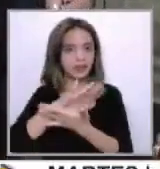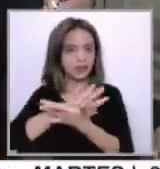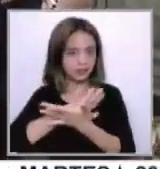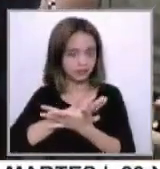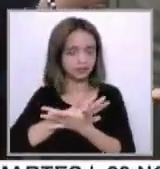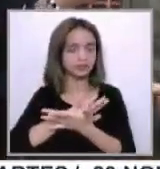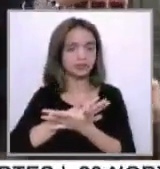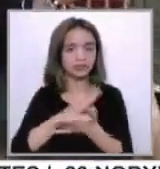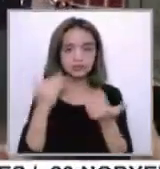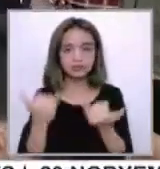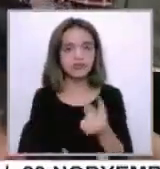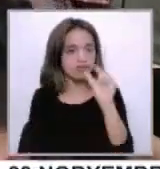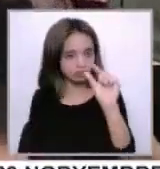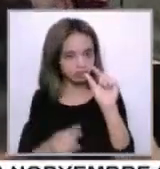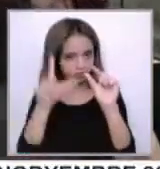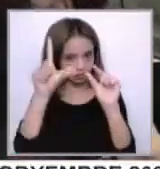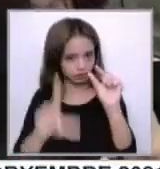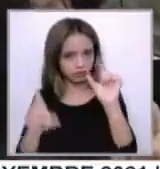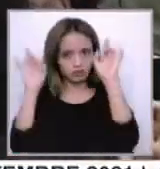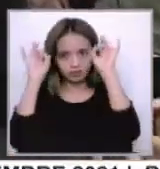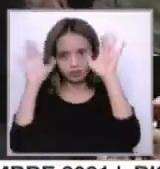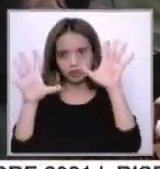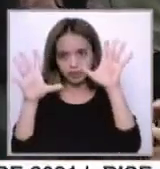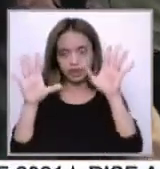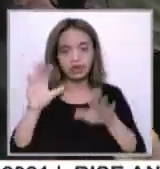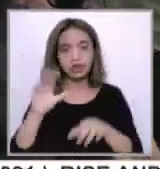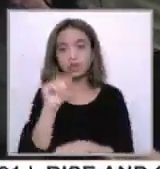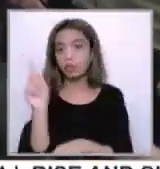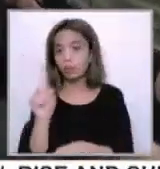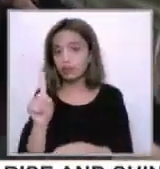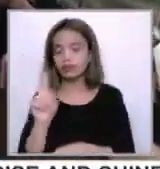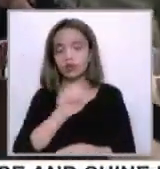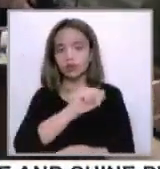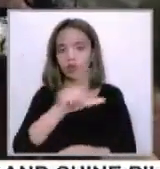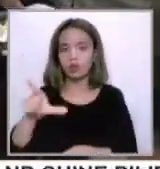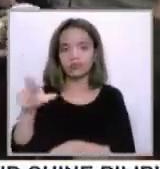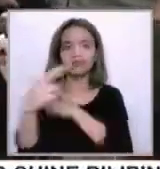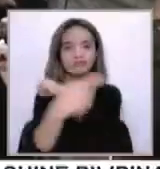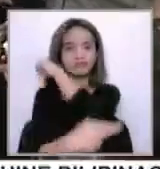nasa minimal to low risk na lang ang lahat ng rehiyon sa bansa. Mark Fetalco, para sa Bayan.